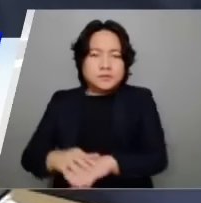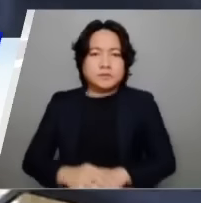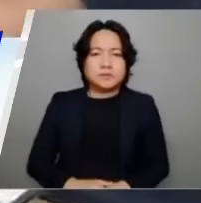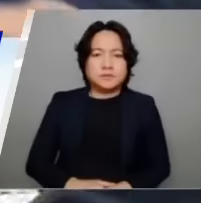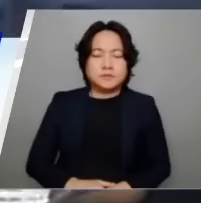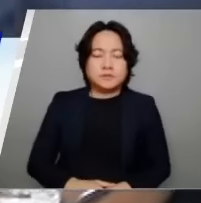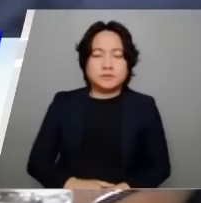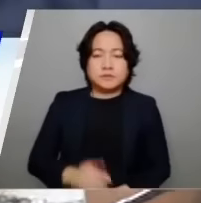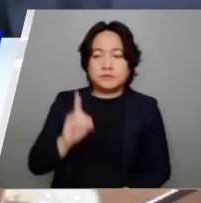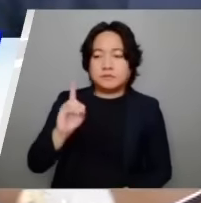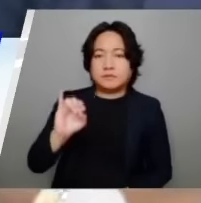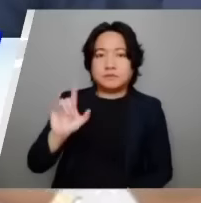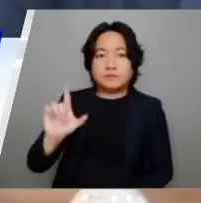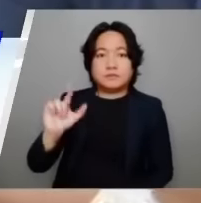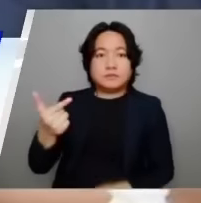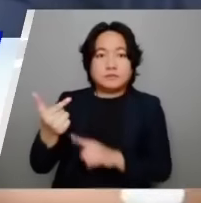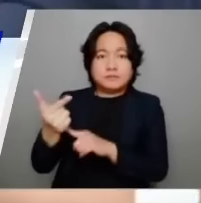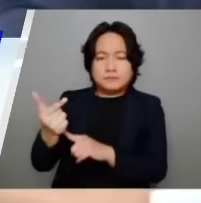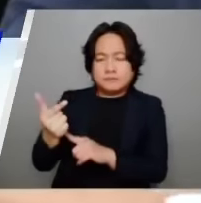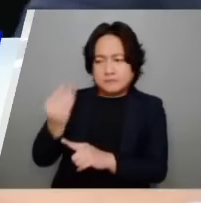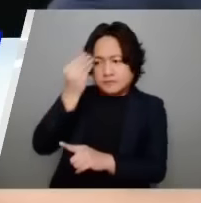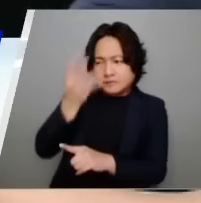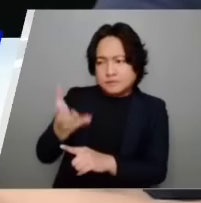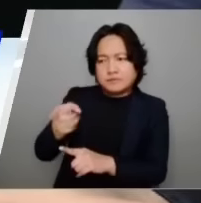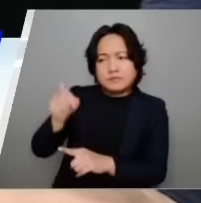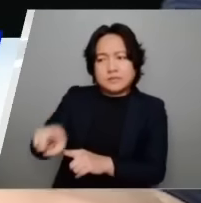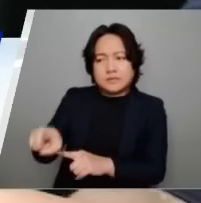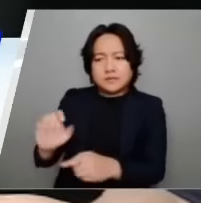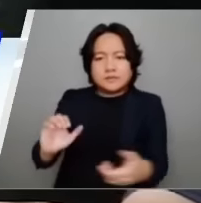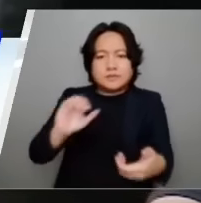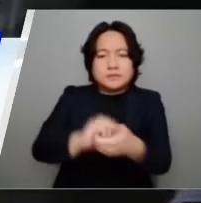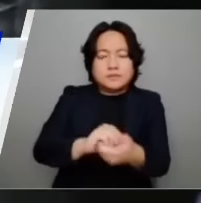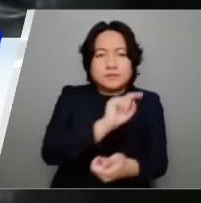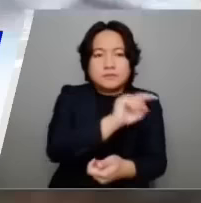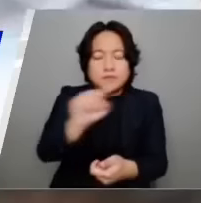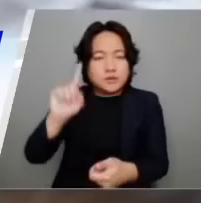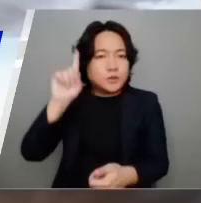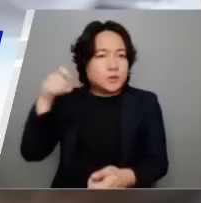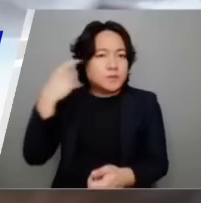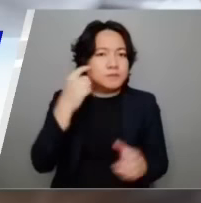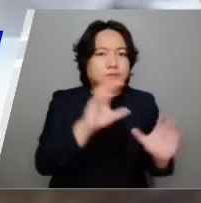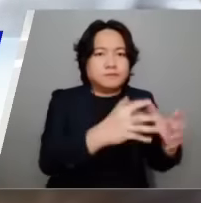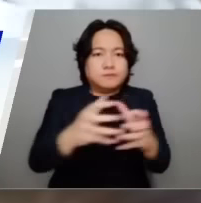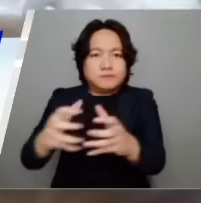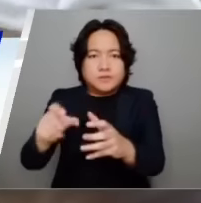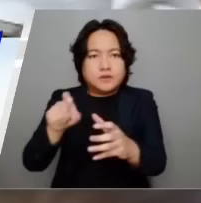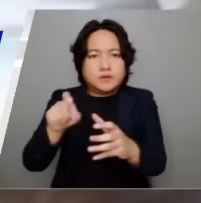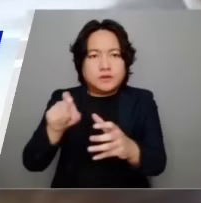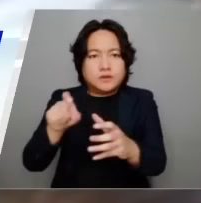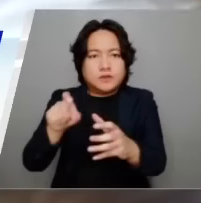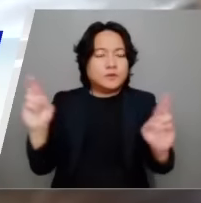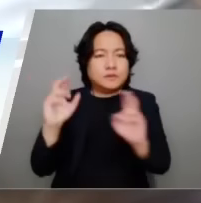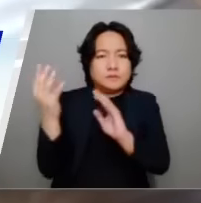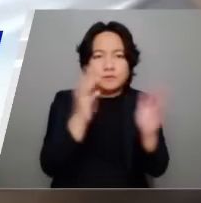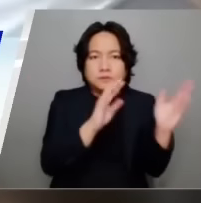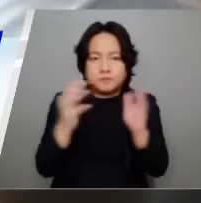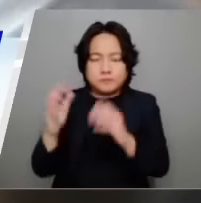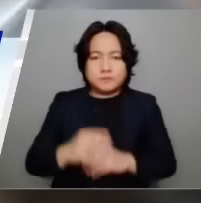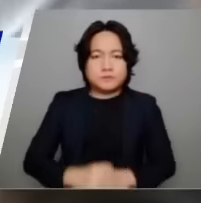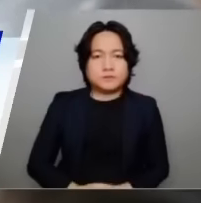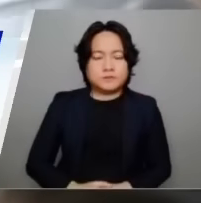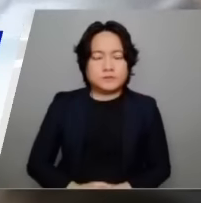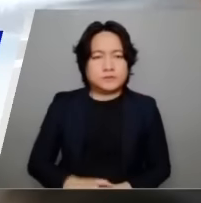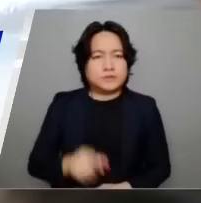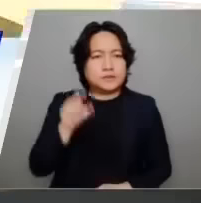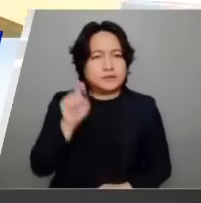makipag-ugnayan sa mga lokal na pamahalaan bilang paghahanda sa epekto ng bagyo. Kailangan din daw na ma-deploy na ang mga